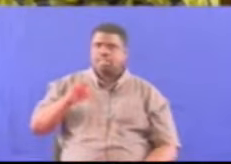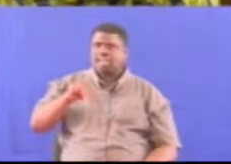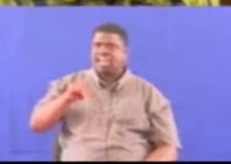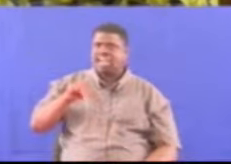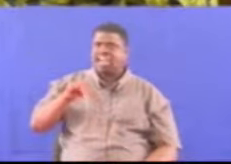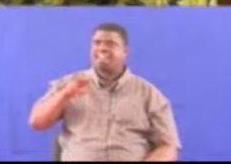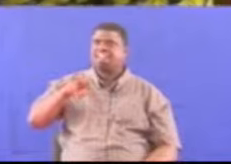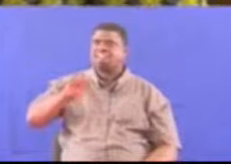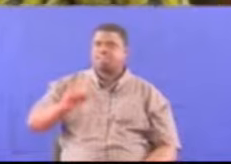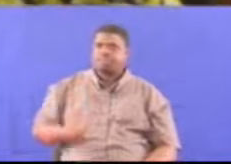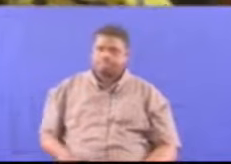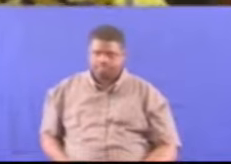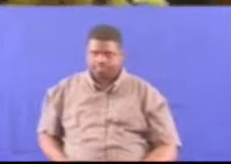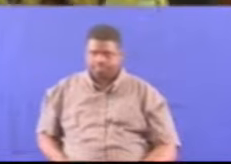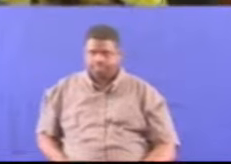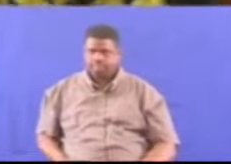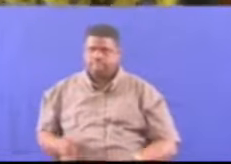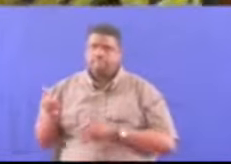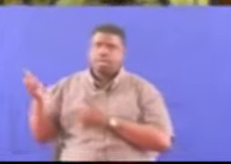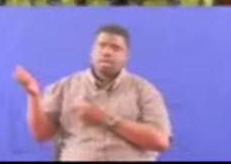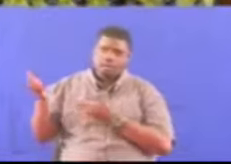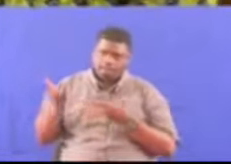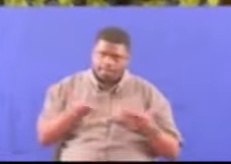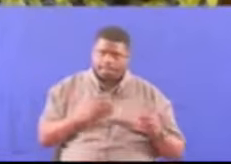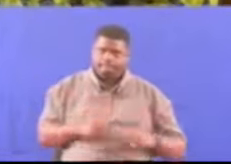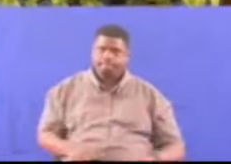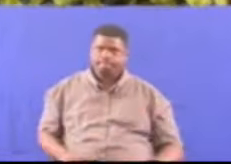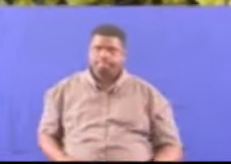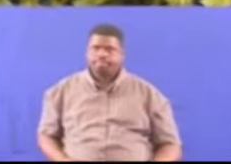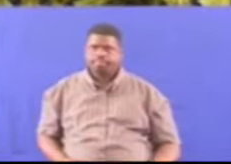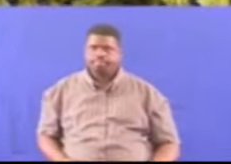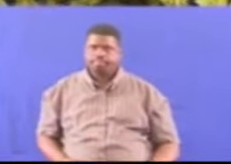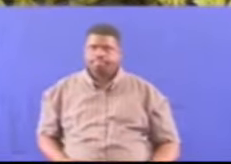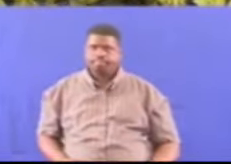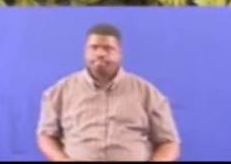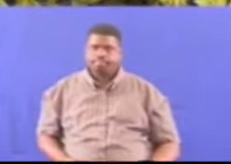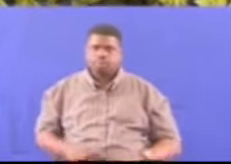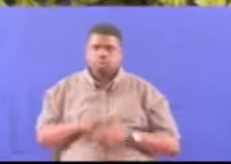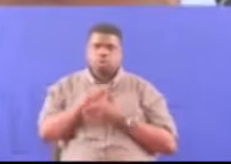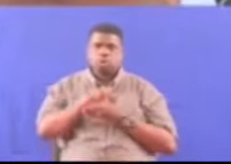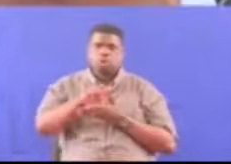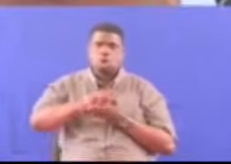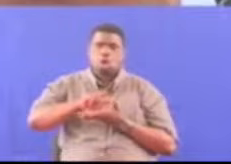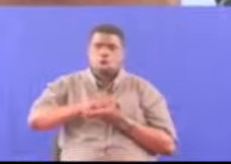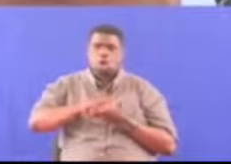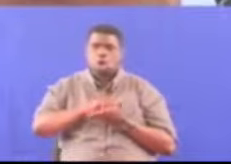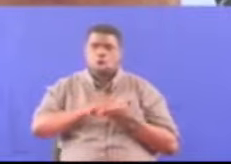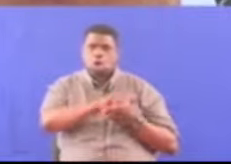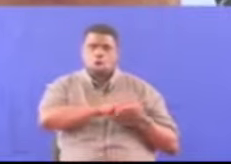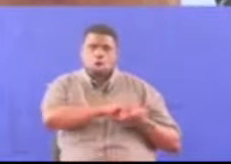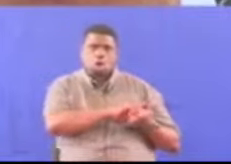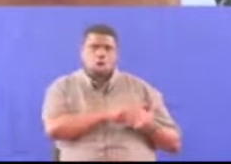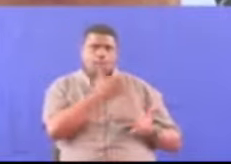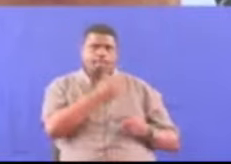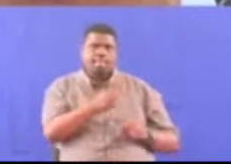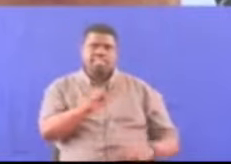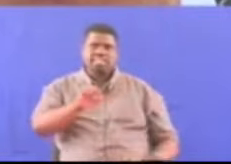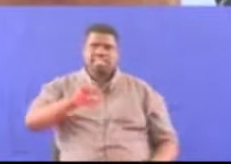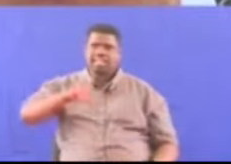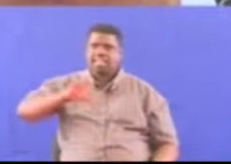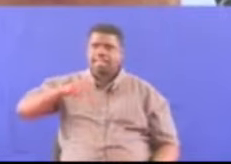Hoistemu, karibu sana, na New York, Balozi Suleiman Mohamed,